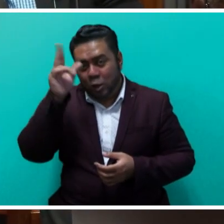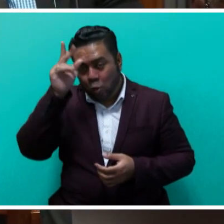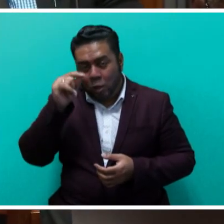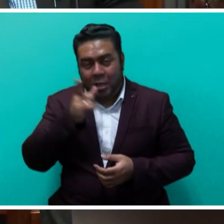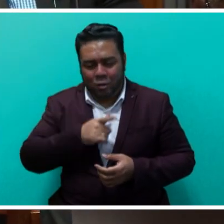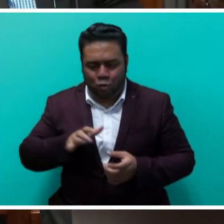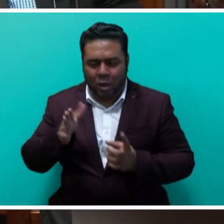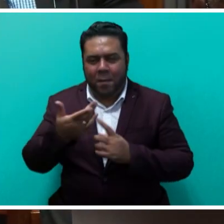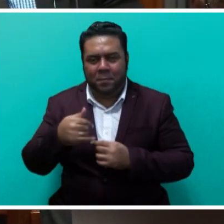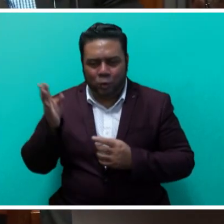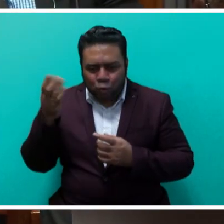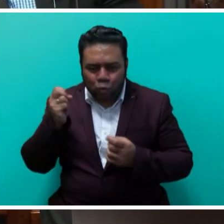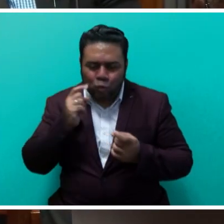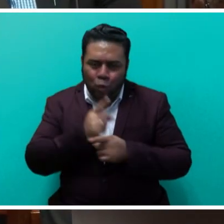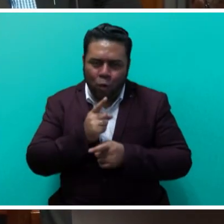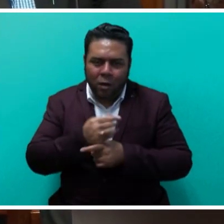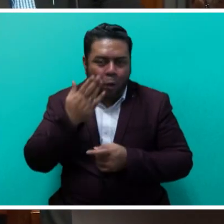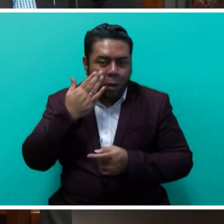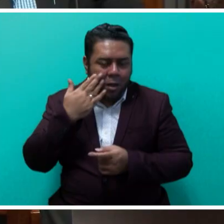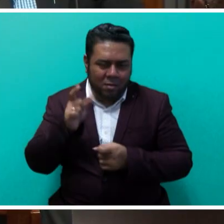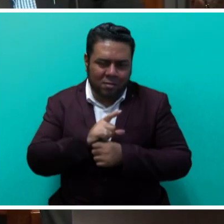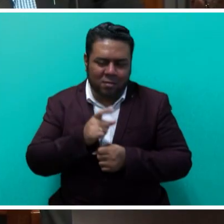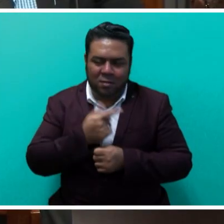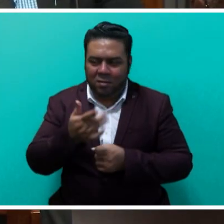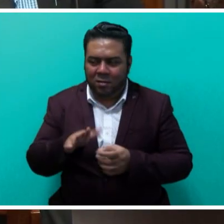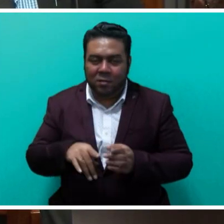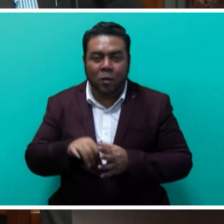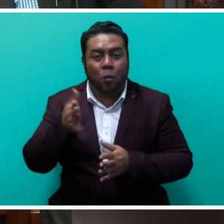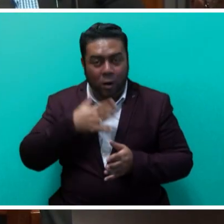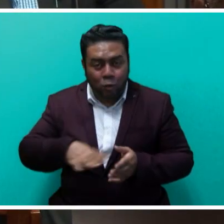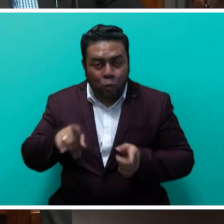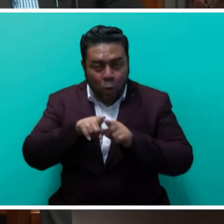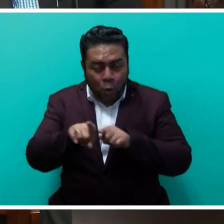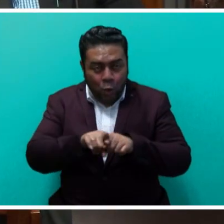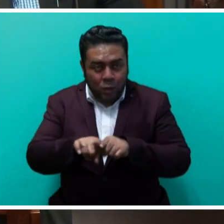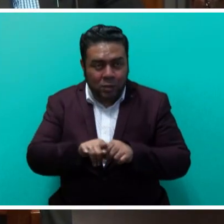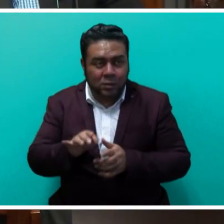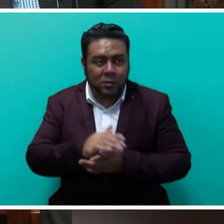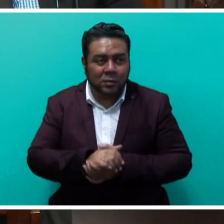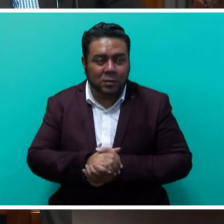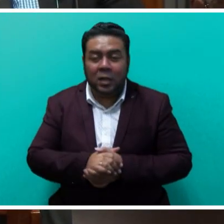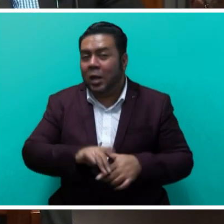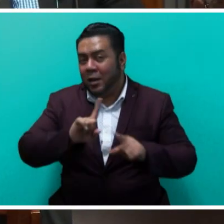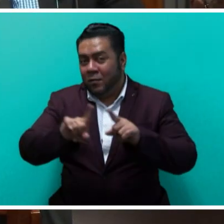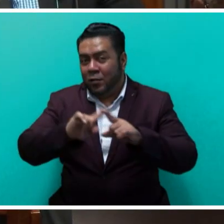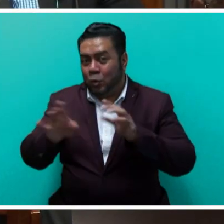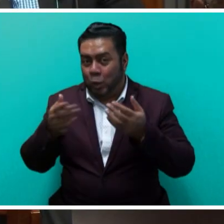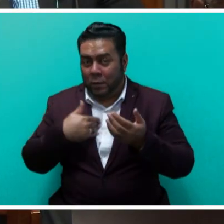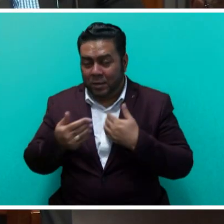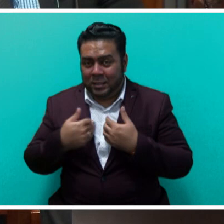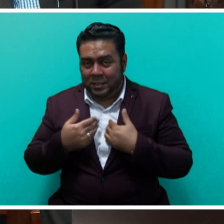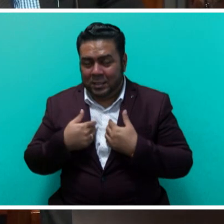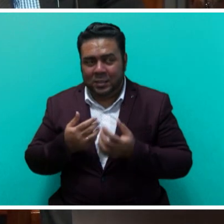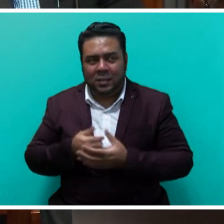Sa tosa dake talenga na levu ni ngone, e ravia vulida e na vei university na